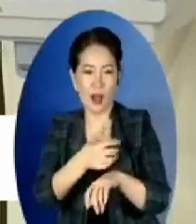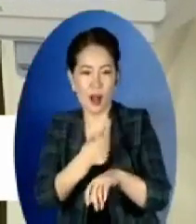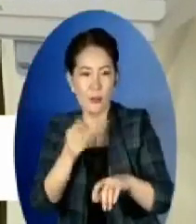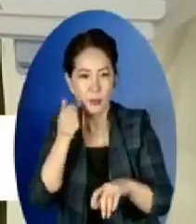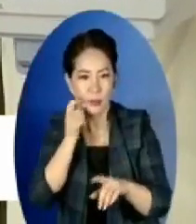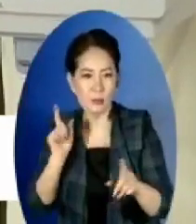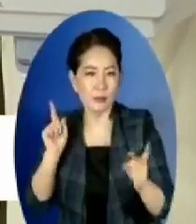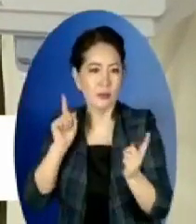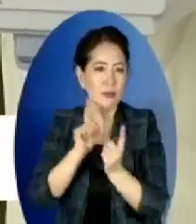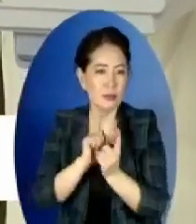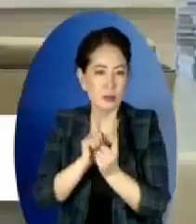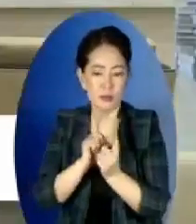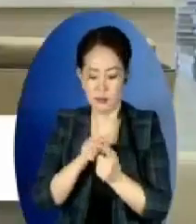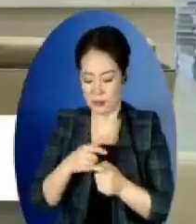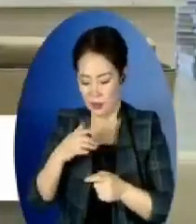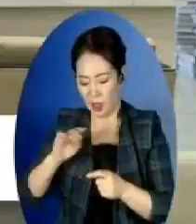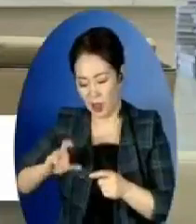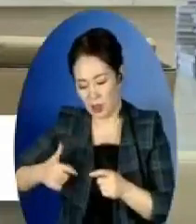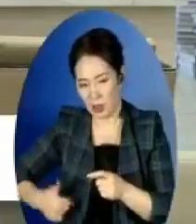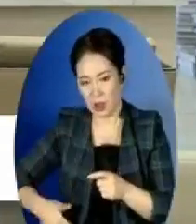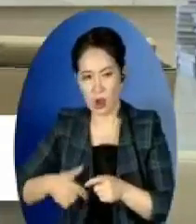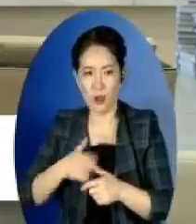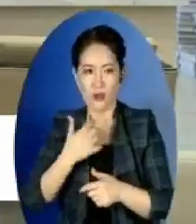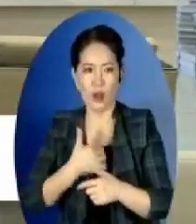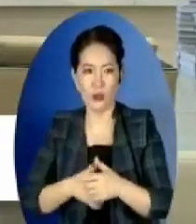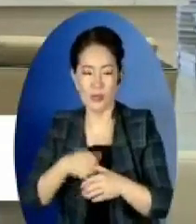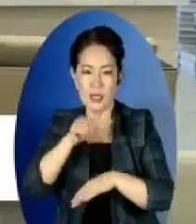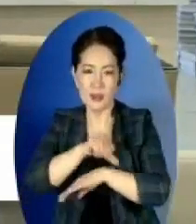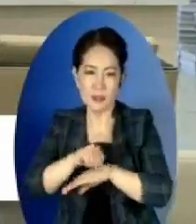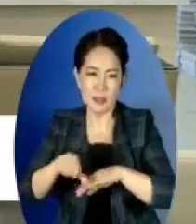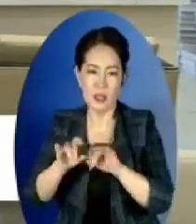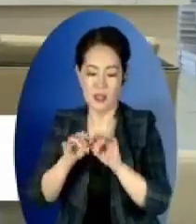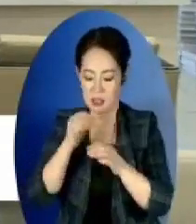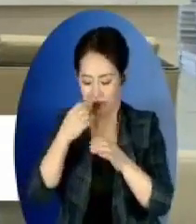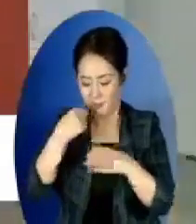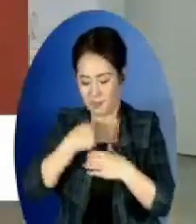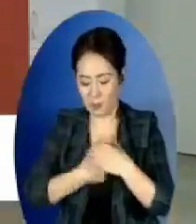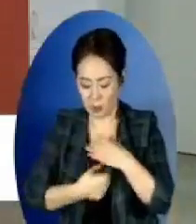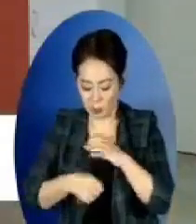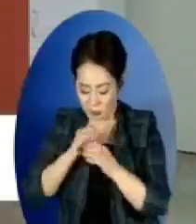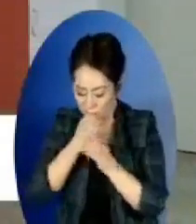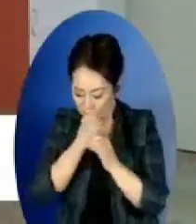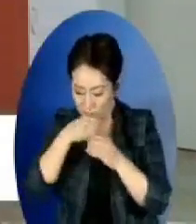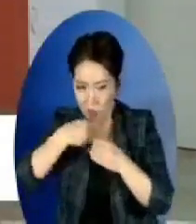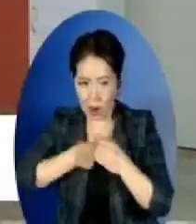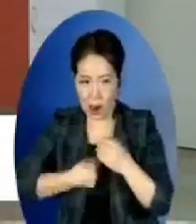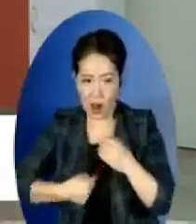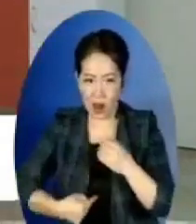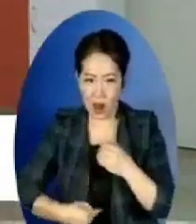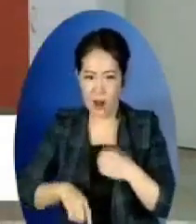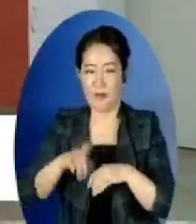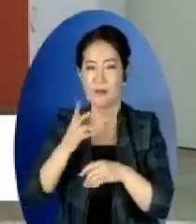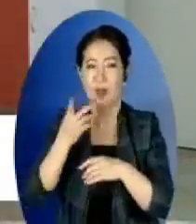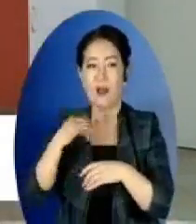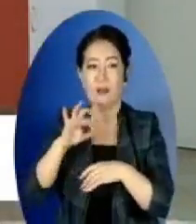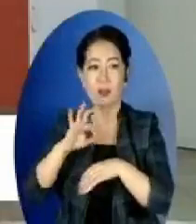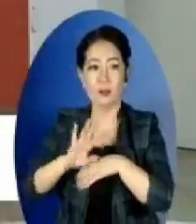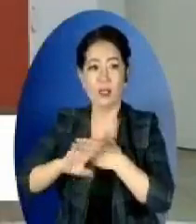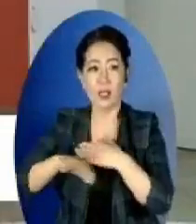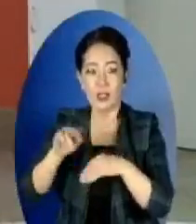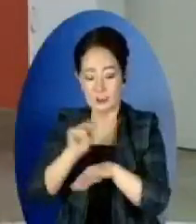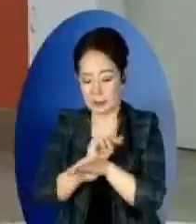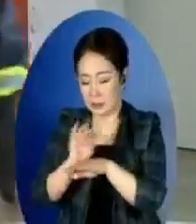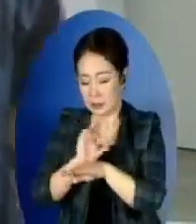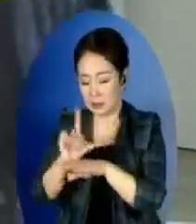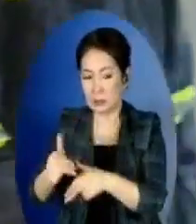авч элэг ходоод нойр булчирхаа бүдүн гидсний мэс засал, хэвлийн дурангийн мэс засал хавдрын дараах эмчилгээг авах боломжтой юм байна.